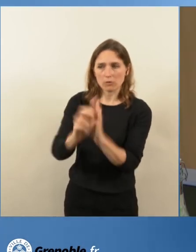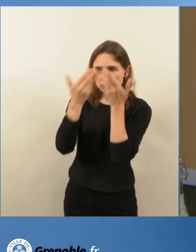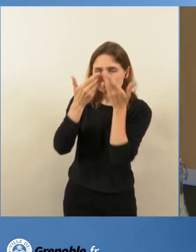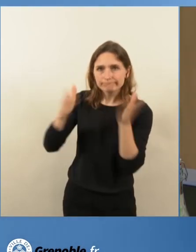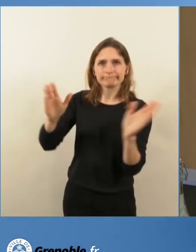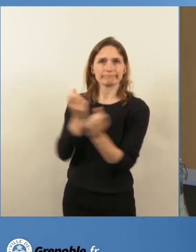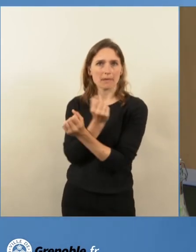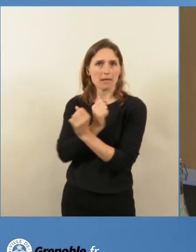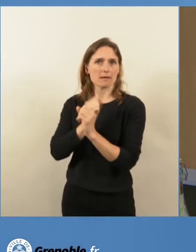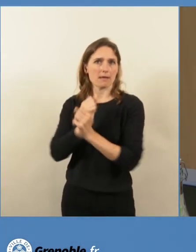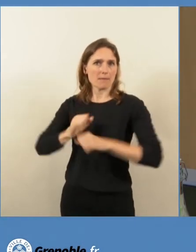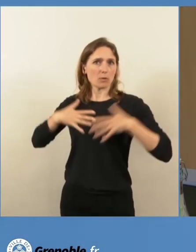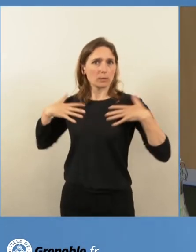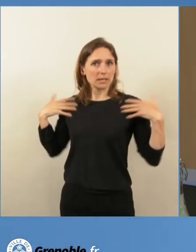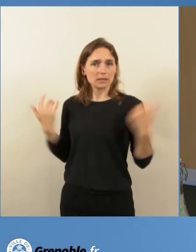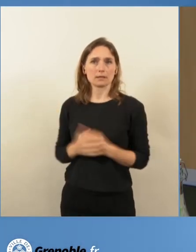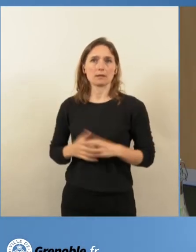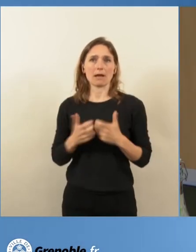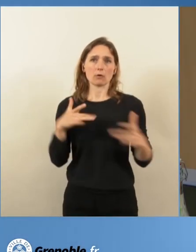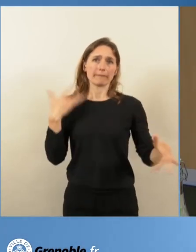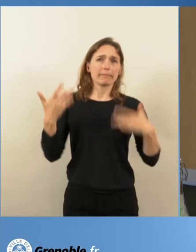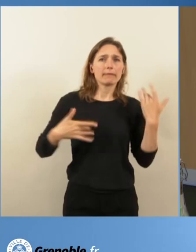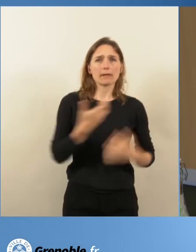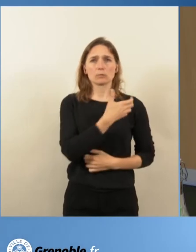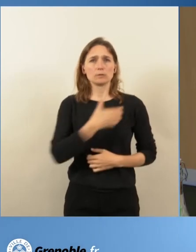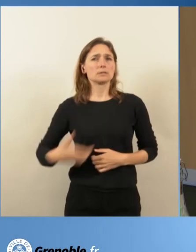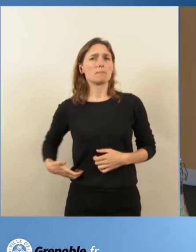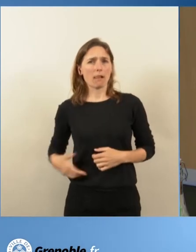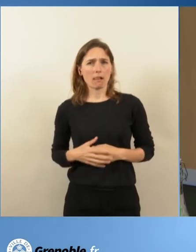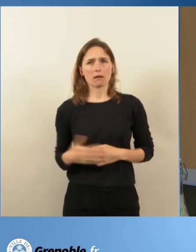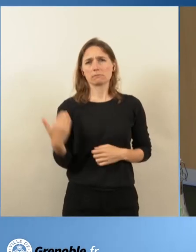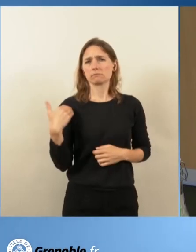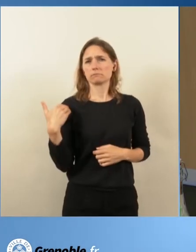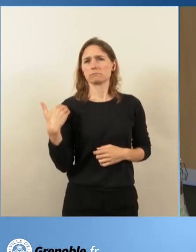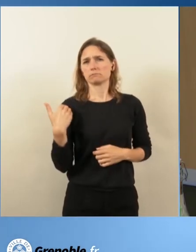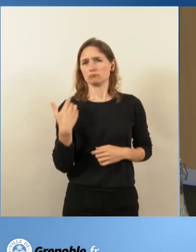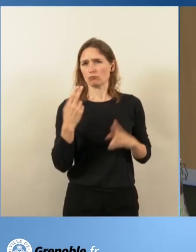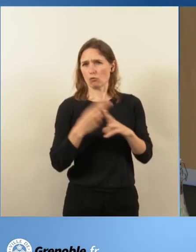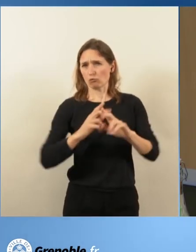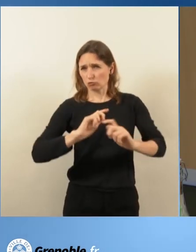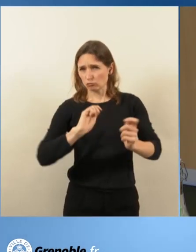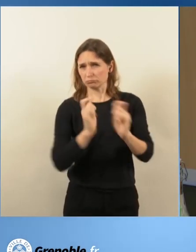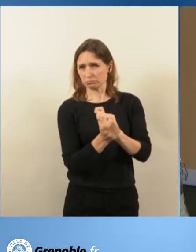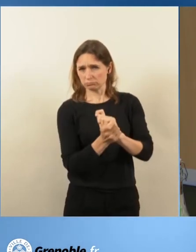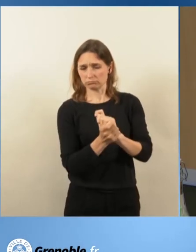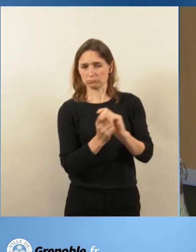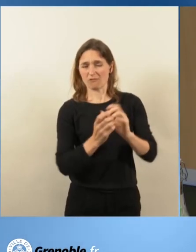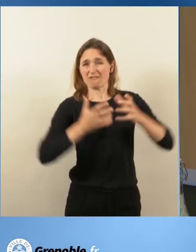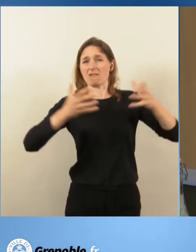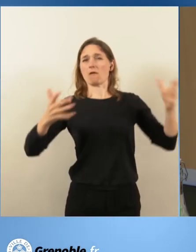concernant le théâtre municipal par exemple vous avez dernièrement rebaptisé Grand Théâtre